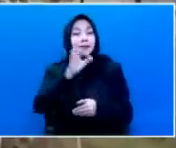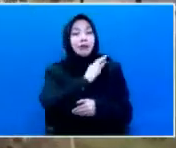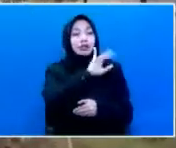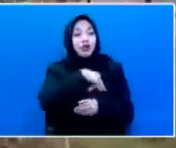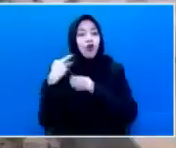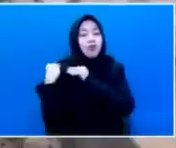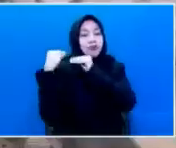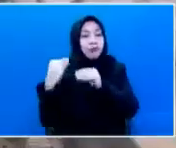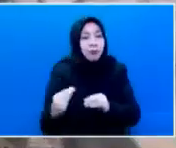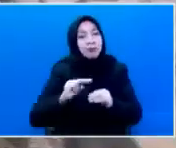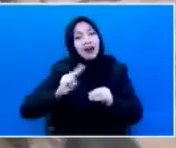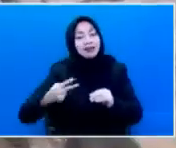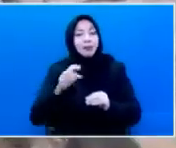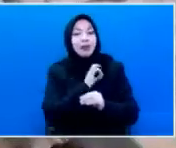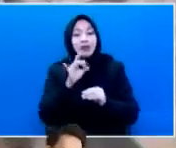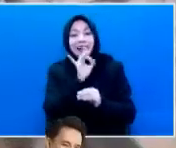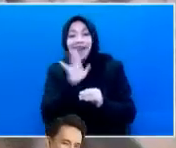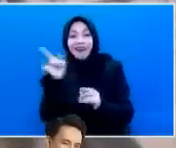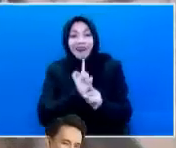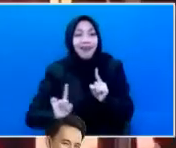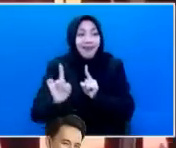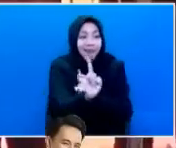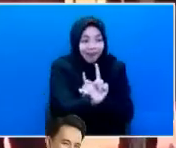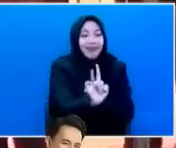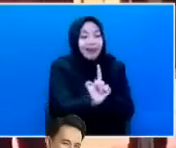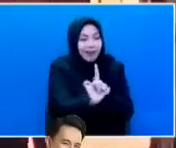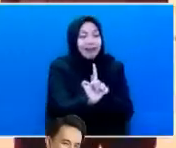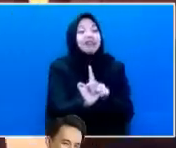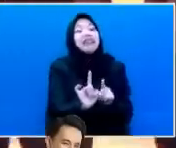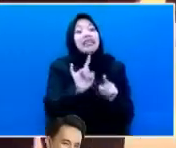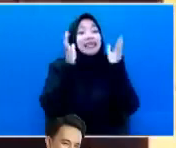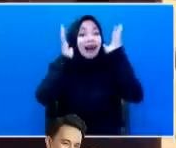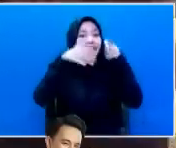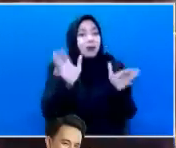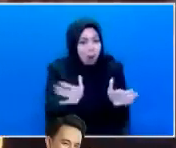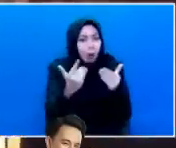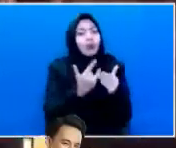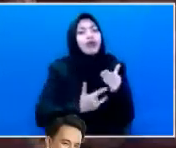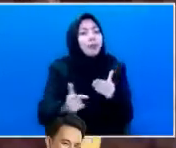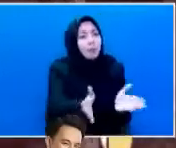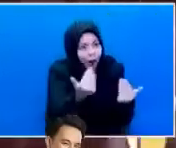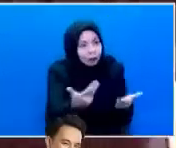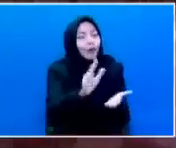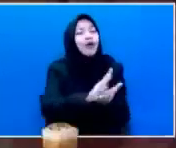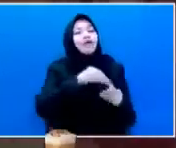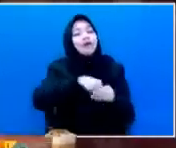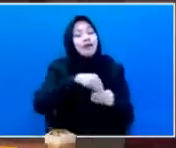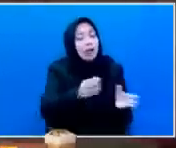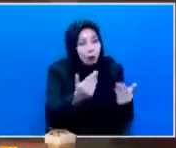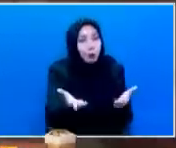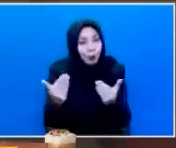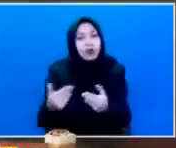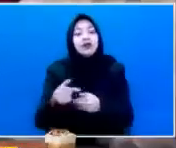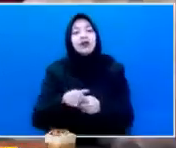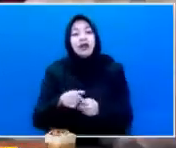akan berganti Dari Dirinya ke pemenang Pilpres 2024 Joko Widodo lantas menyinggung dinamika